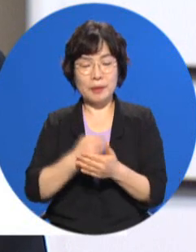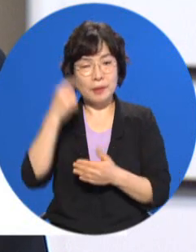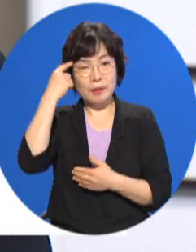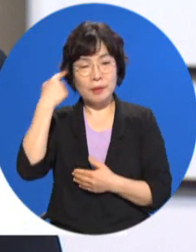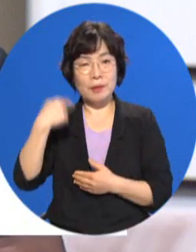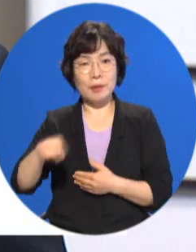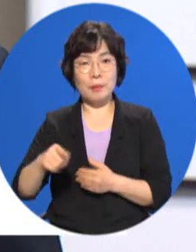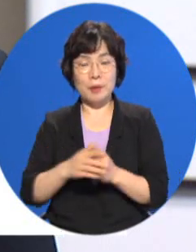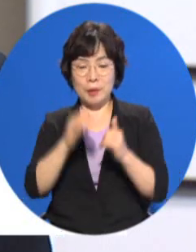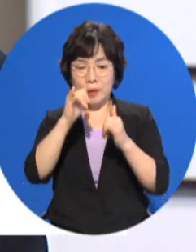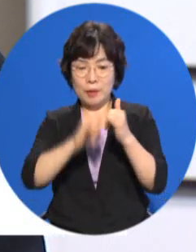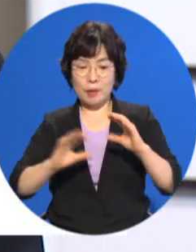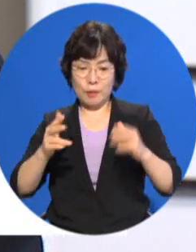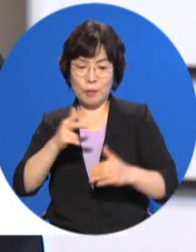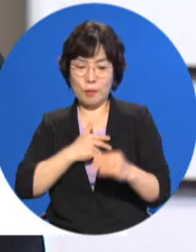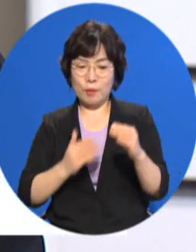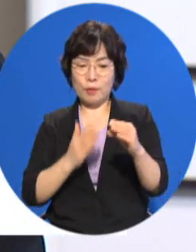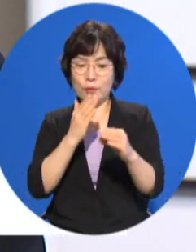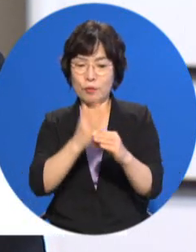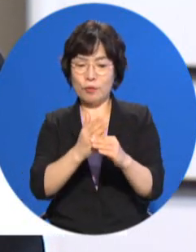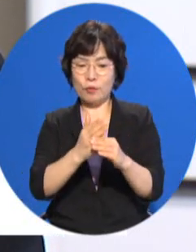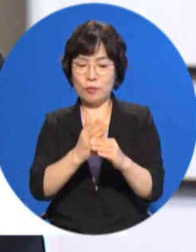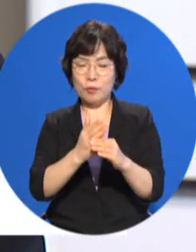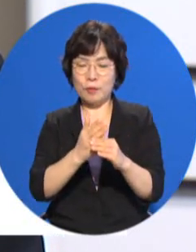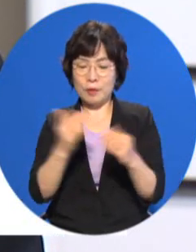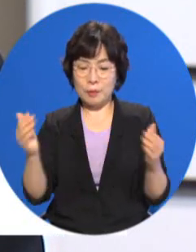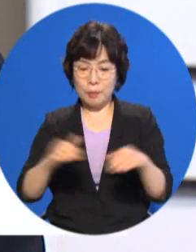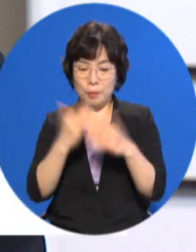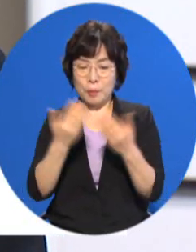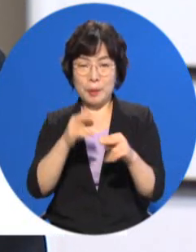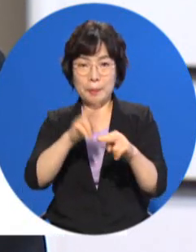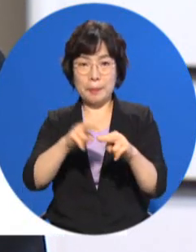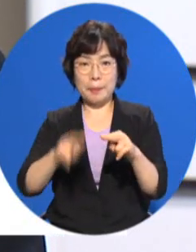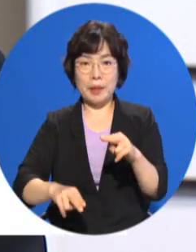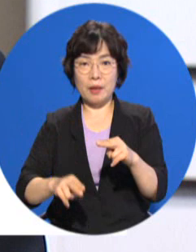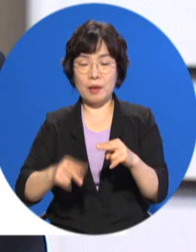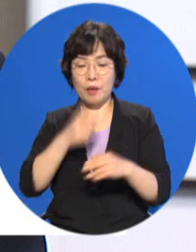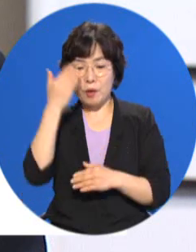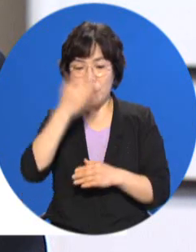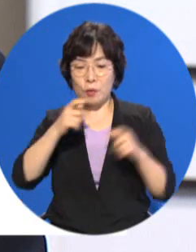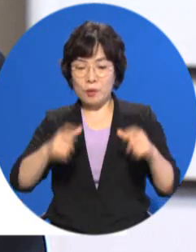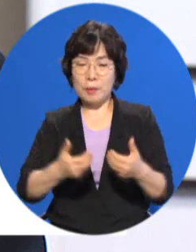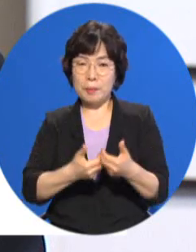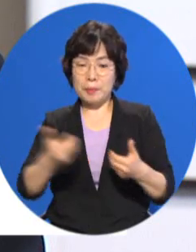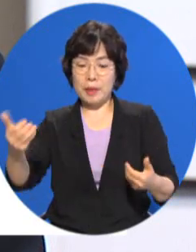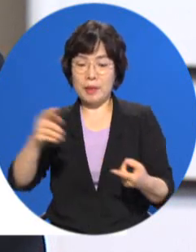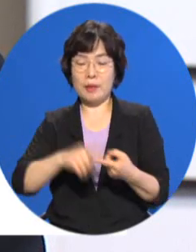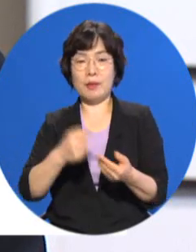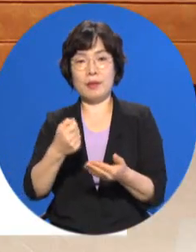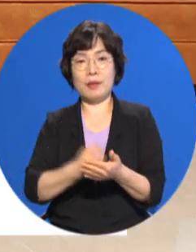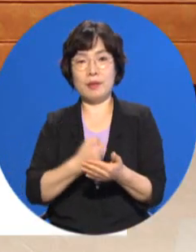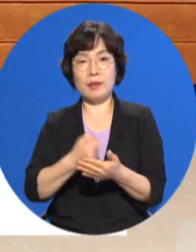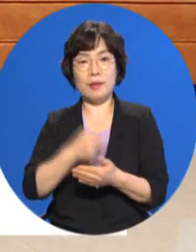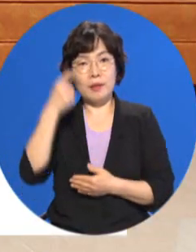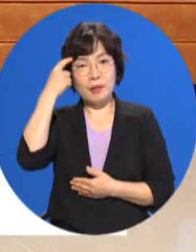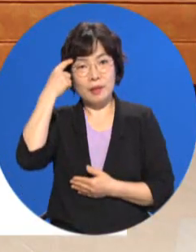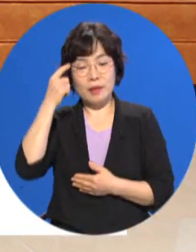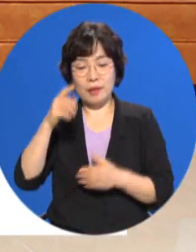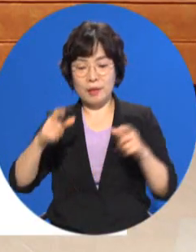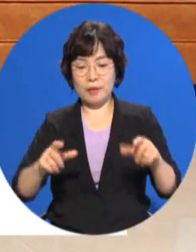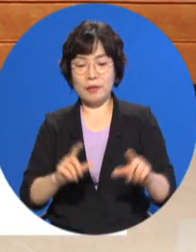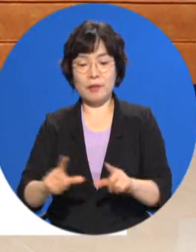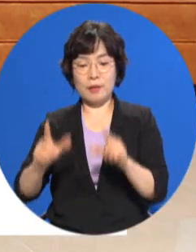것은 역대 국회의원들이 국회의원 생활을 마치고 나면 우리 지역을 떠나는 것이 참 아쉬웠습니다. 지역에